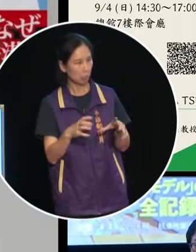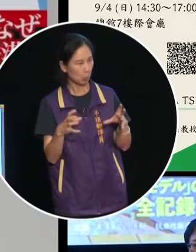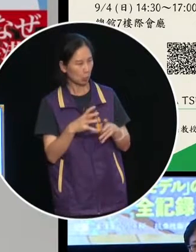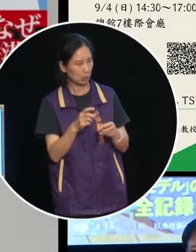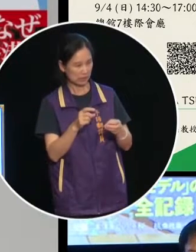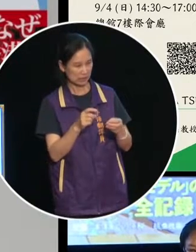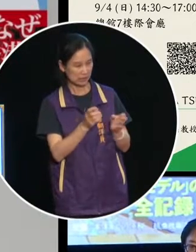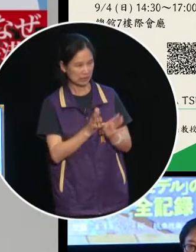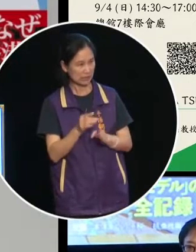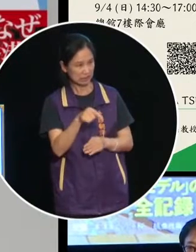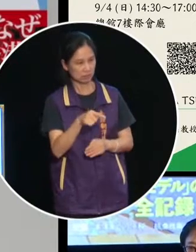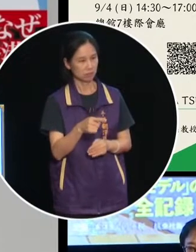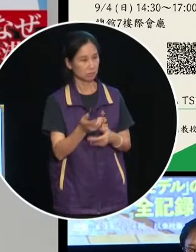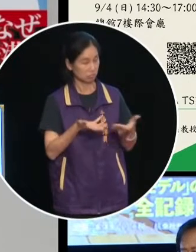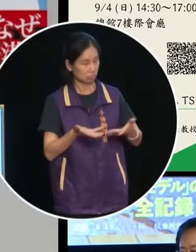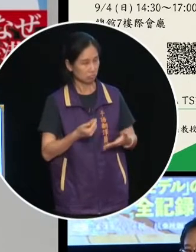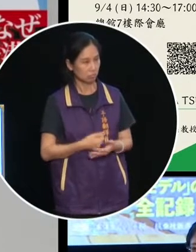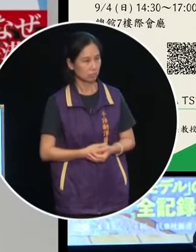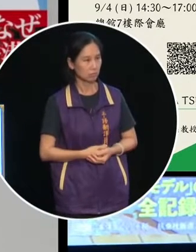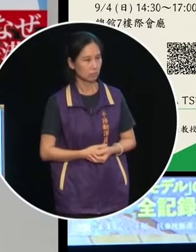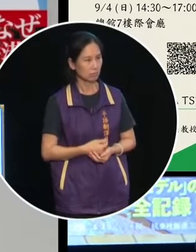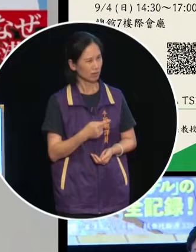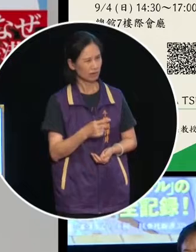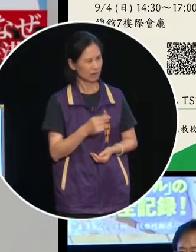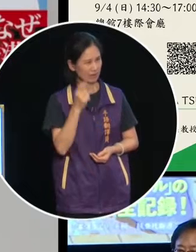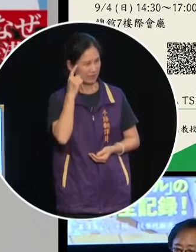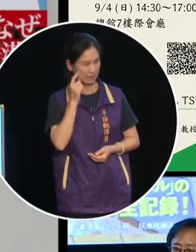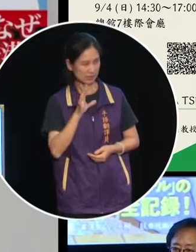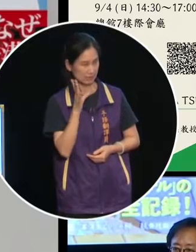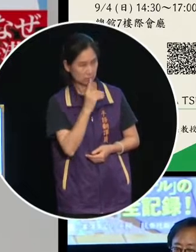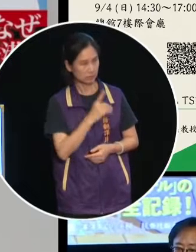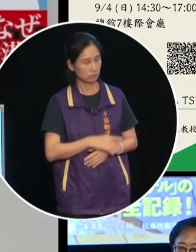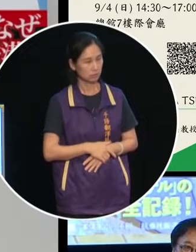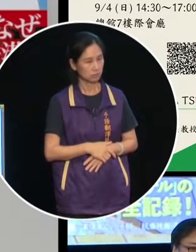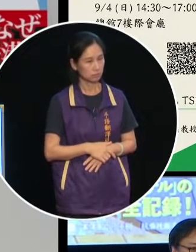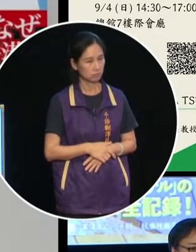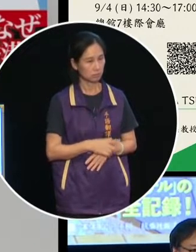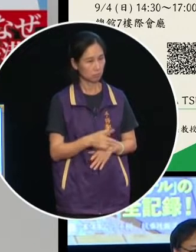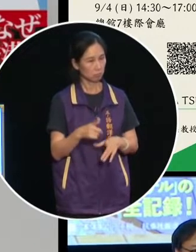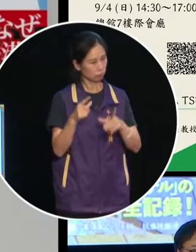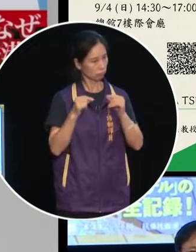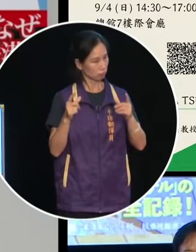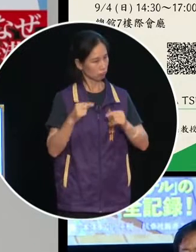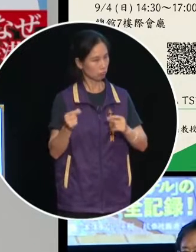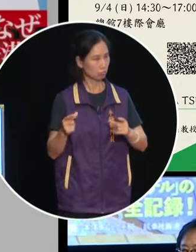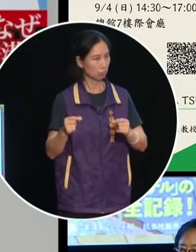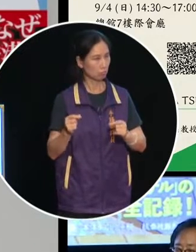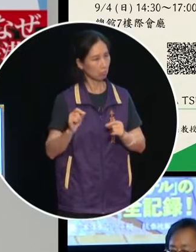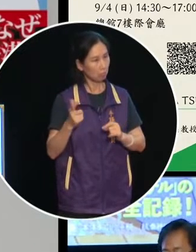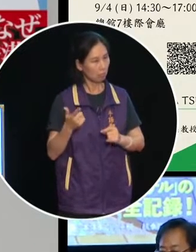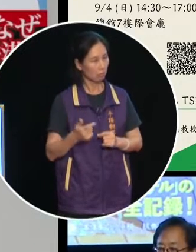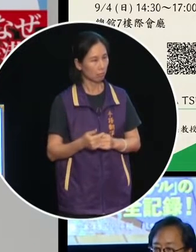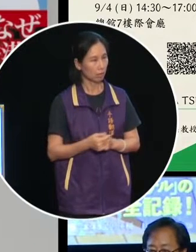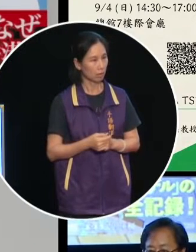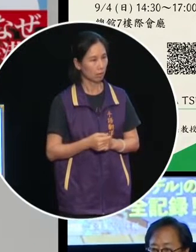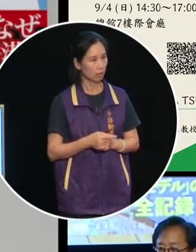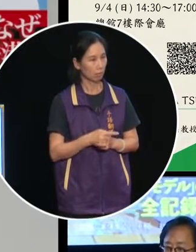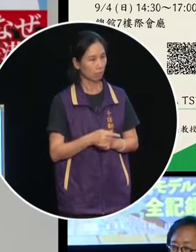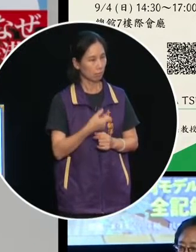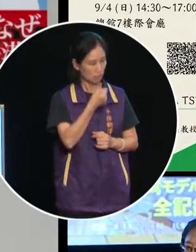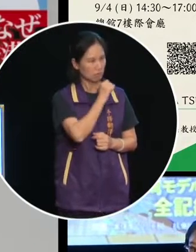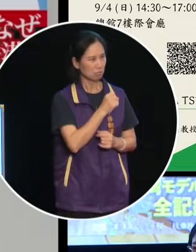越离开中国，这个不可思议。为什么他们做？日本人都不懂，我相信台湾人比日本人懂得